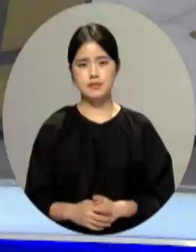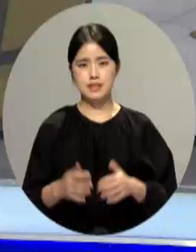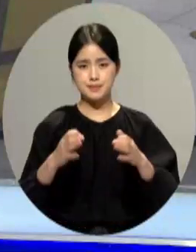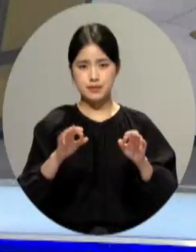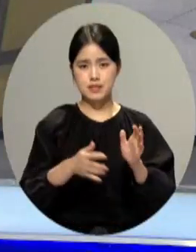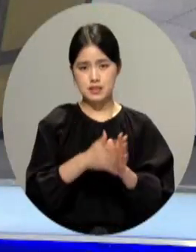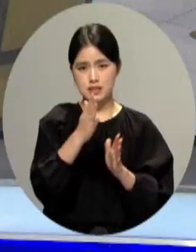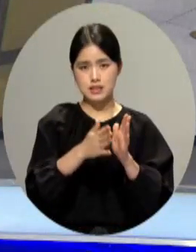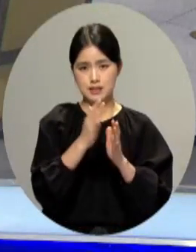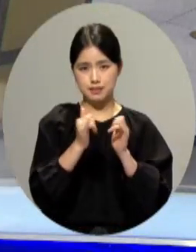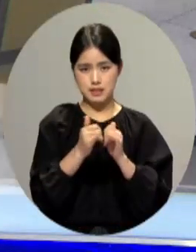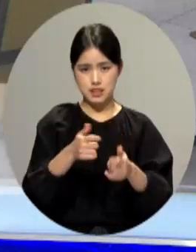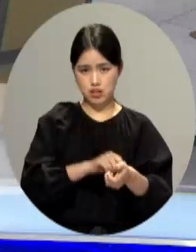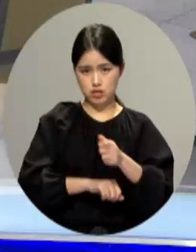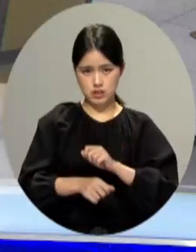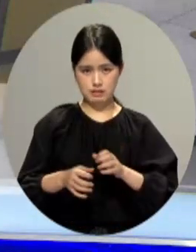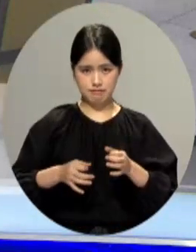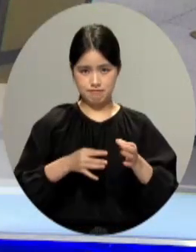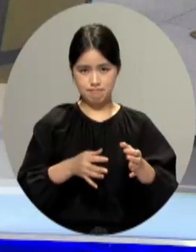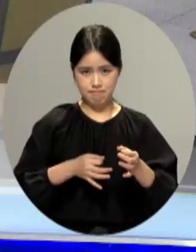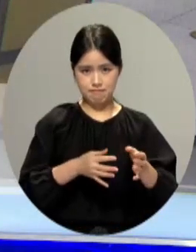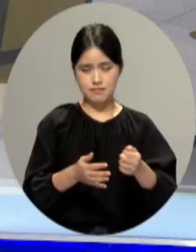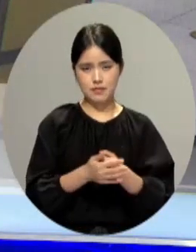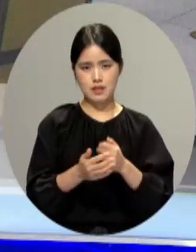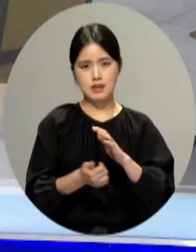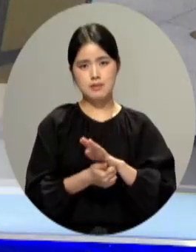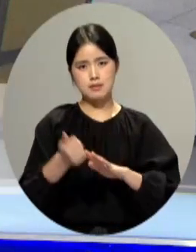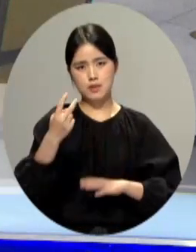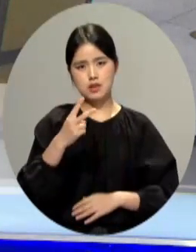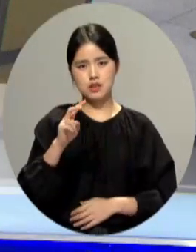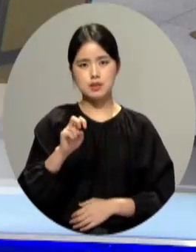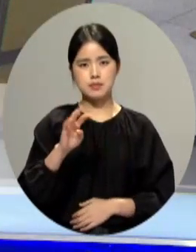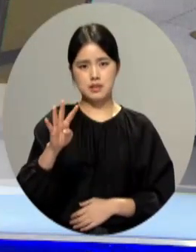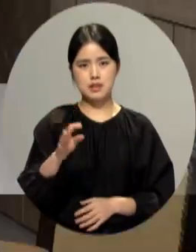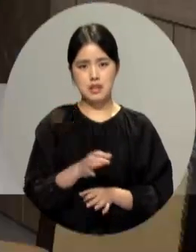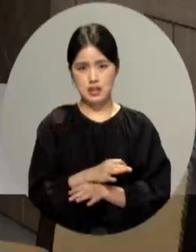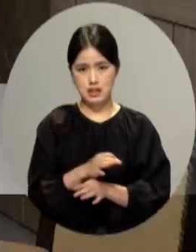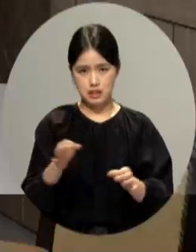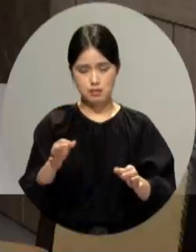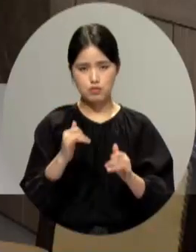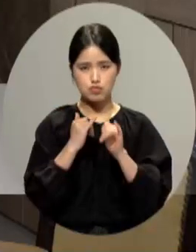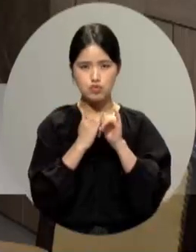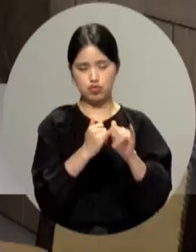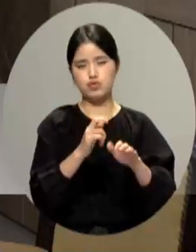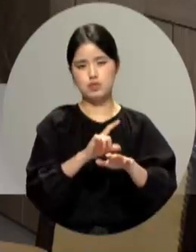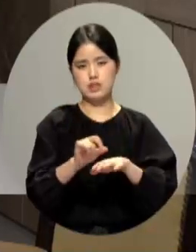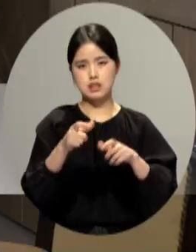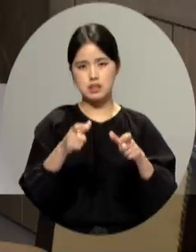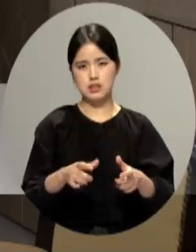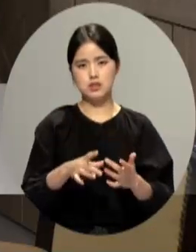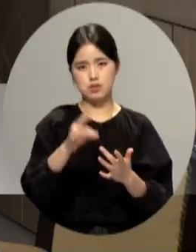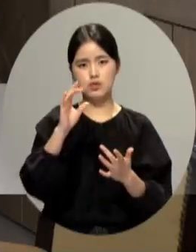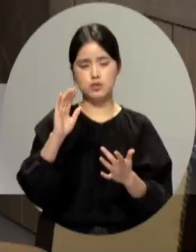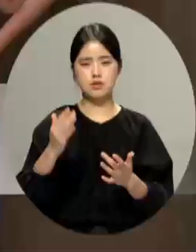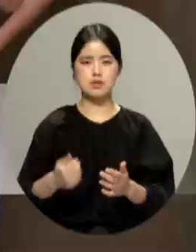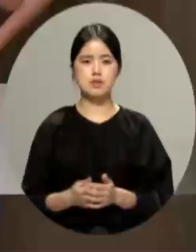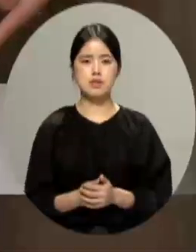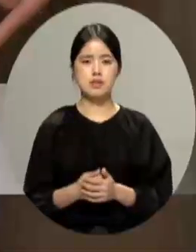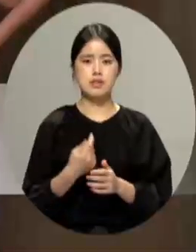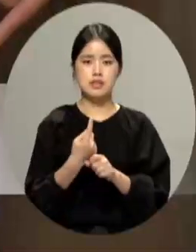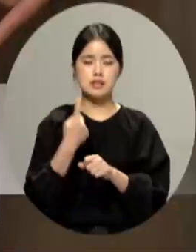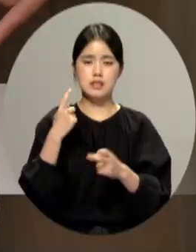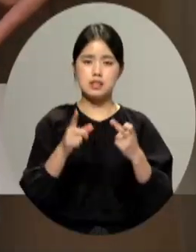김재 씨가 시민들의 적극적인 기부 참여로 희망 2024 나눔 캠페인 우수 지자체로 선정됐습니다.